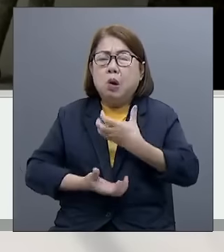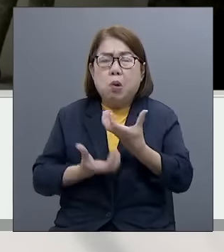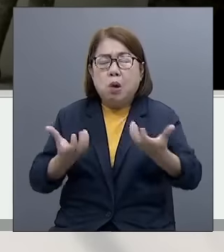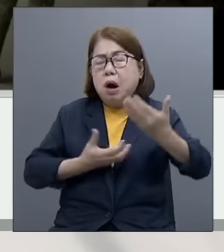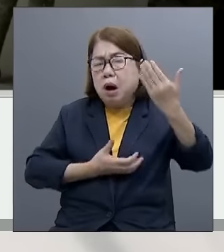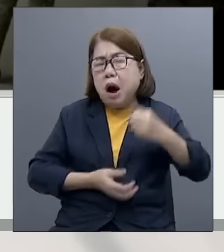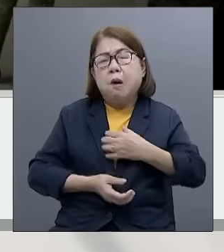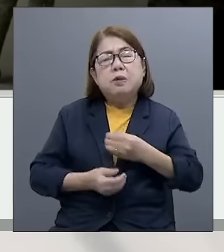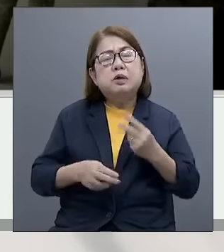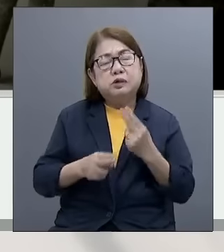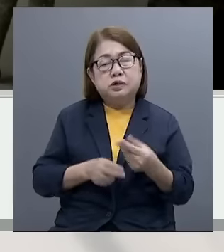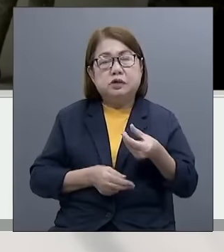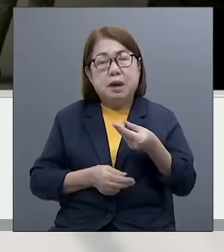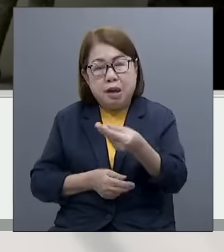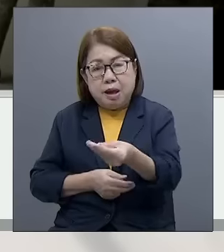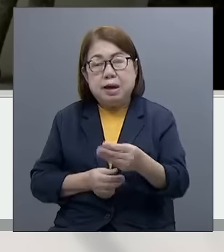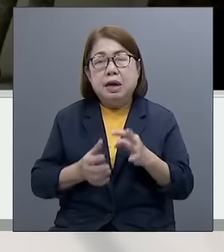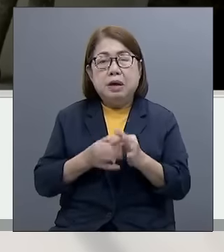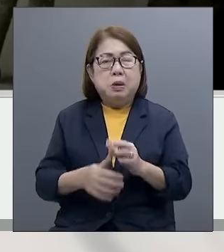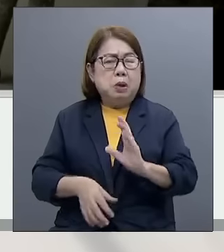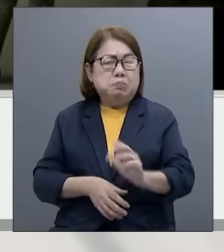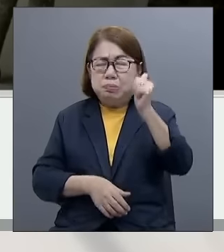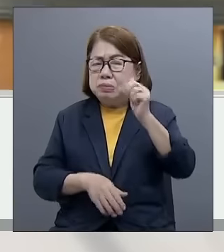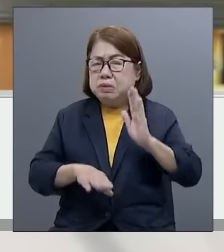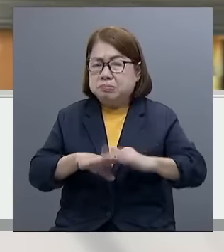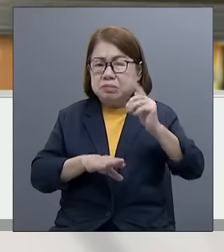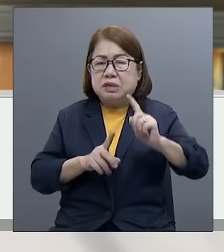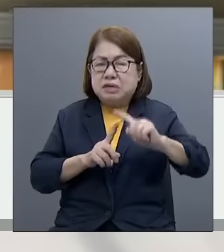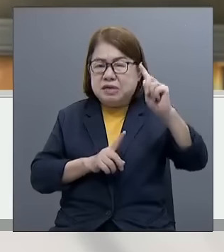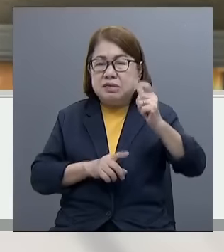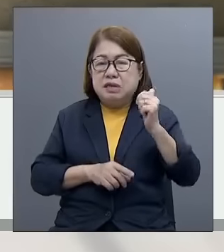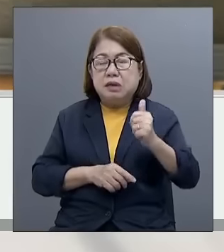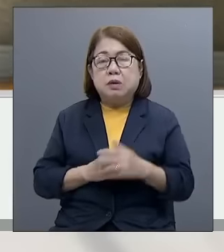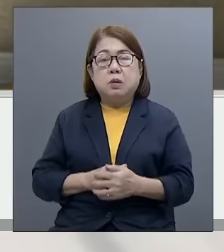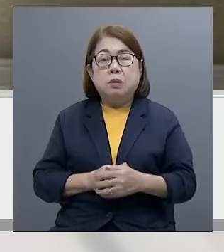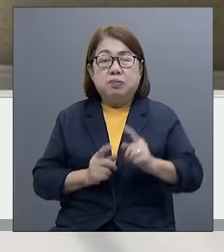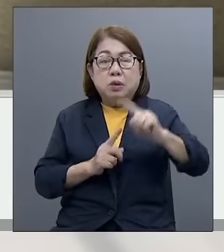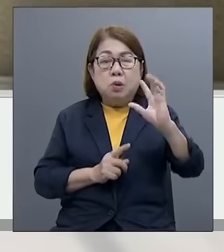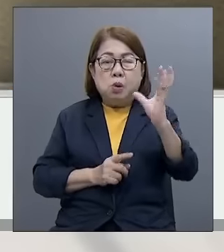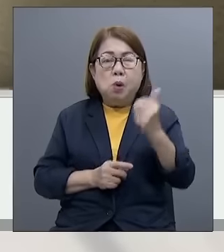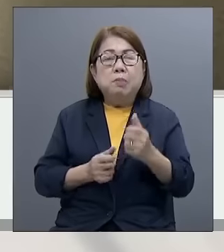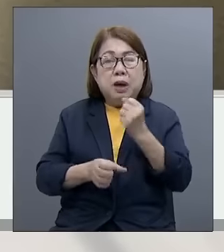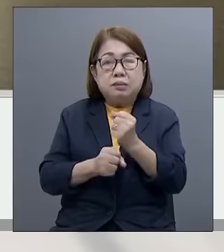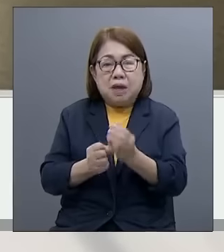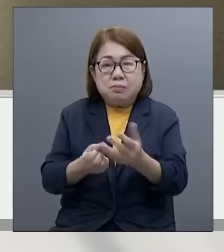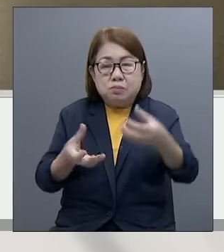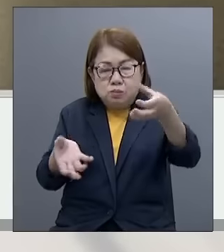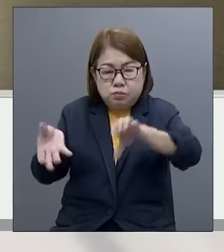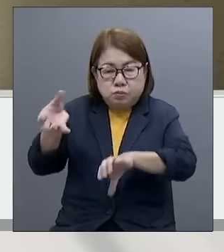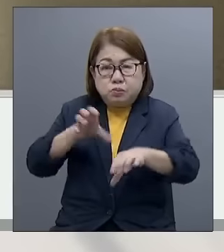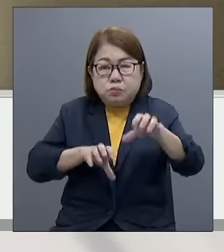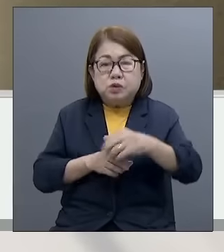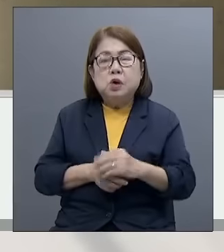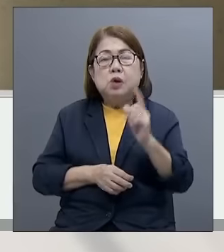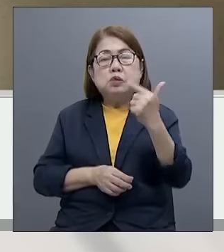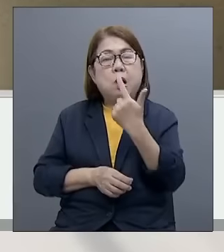ประติมากรรมที่ยกให้เป็นชิ้นเยี่ยมชิ้นหนึงของโลกหล่อด้วยเทคโนโลยีขั้นสูงค่ะมีส่วนผสมหลักก็คือทองแดง